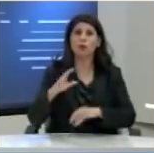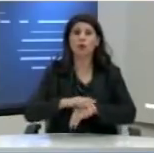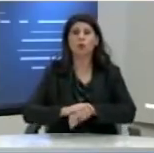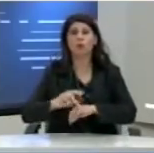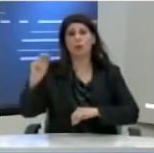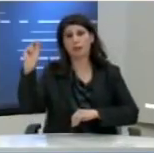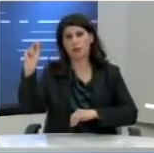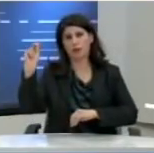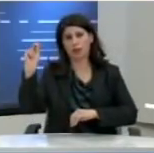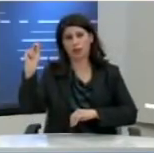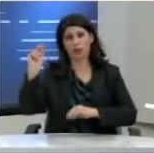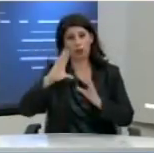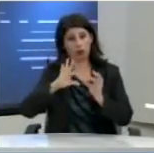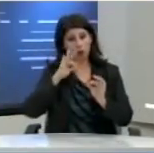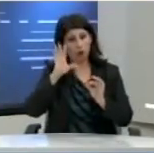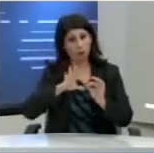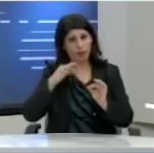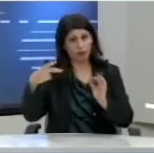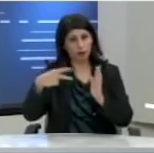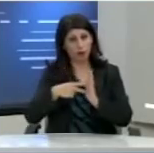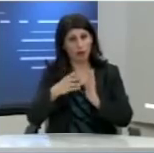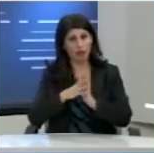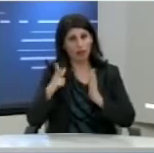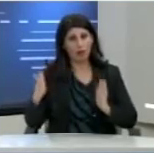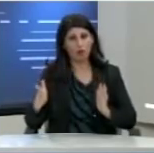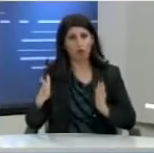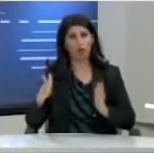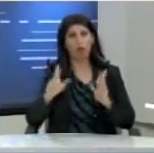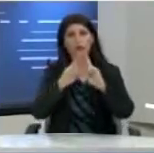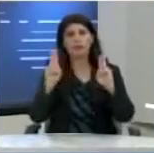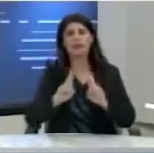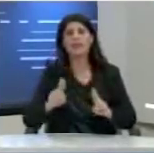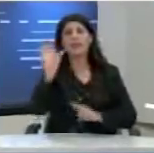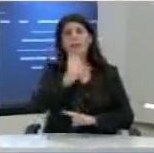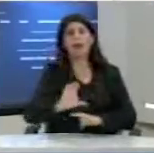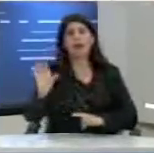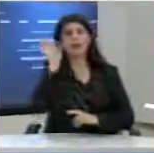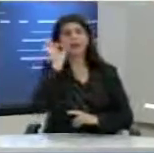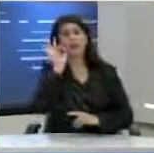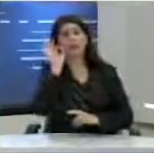δεσμεύτηκα το Σεπτέμβρη του 2018 στη Διεθνή Έκθεση Θεσσαλονίκης.